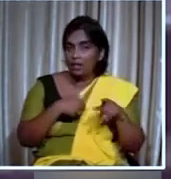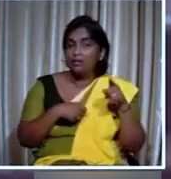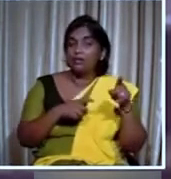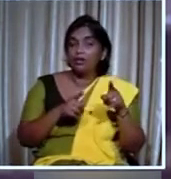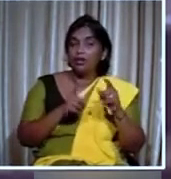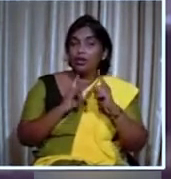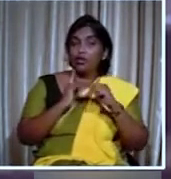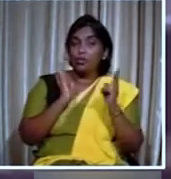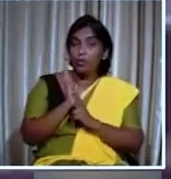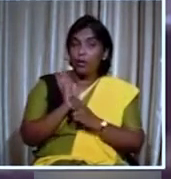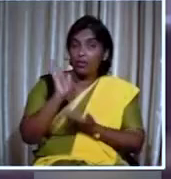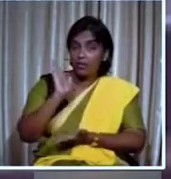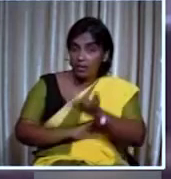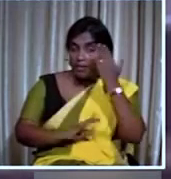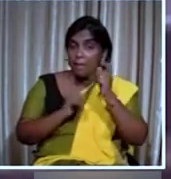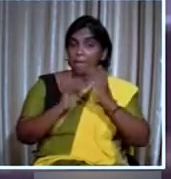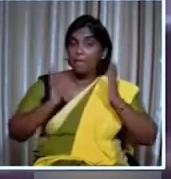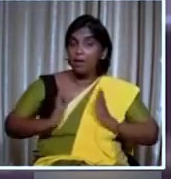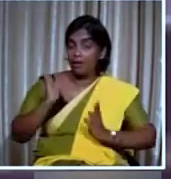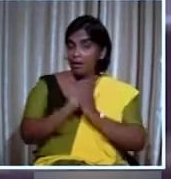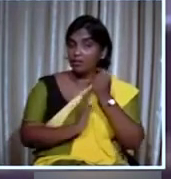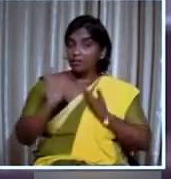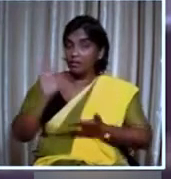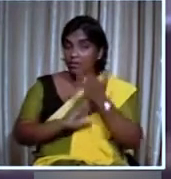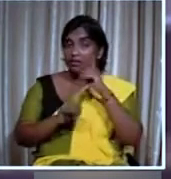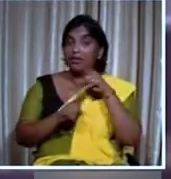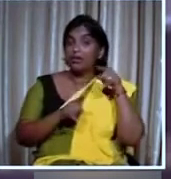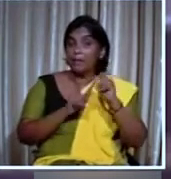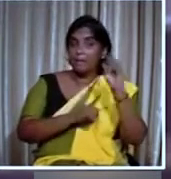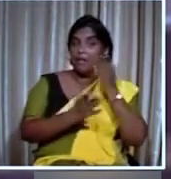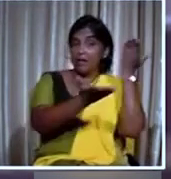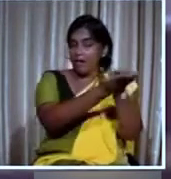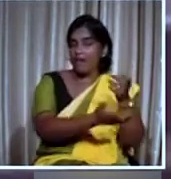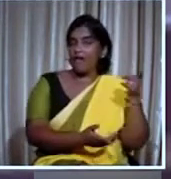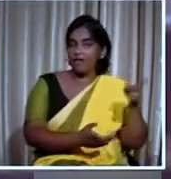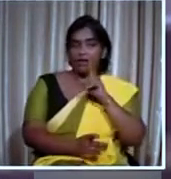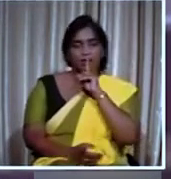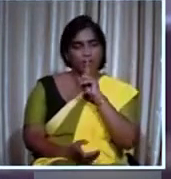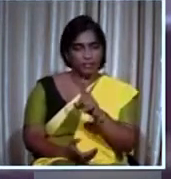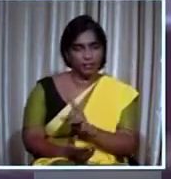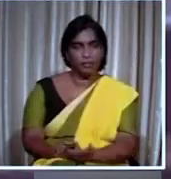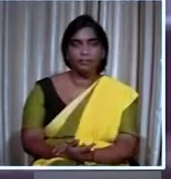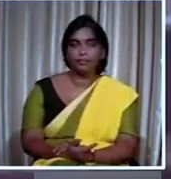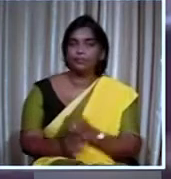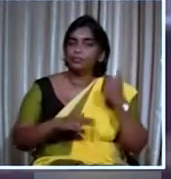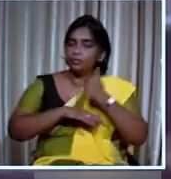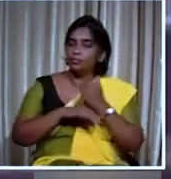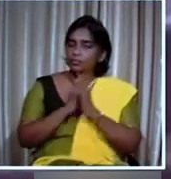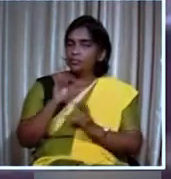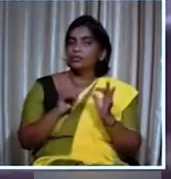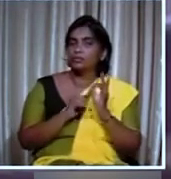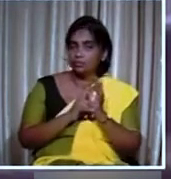මොකද UN එකට යන්න යනකොට මානව හිමිකම් කවුන්සිලෙට යන්න ඉස්සෙල්ලා ඒක දැම්මයි කියලා පෙන්වන්න වුණාවක් තිබා. දරුවෝ මුලසින ඔබ